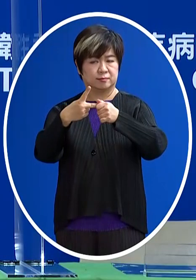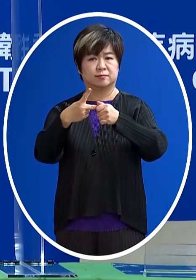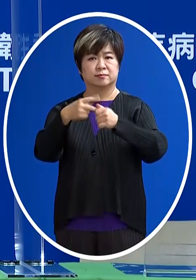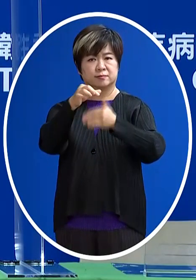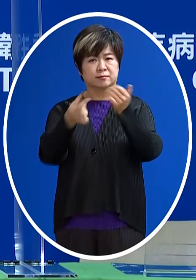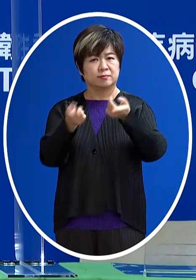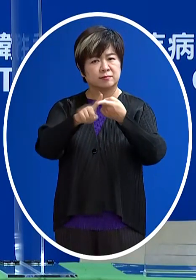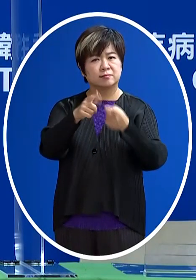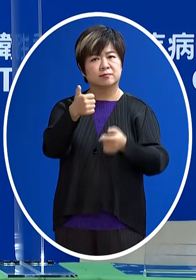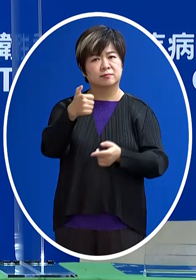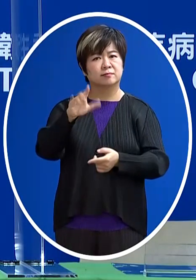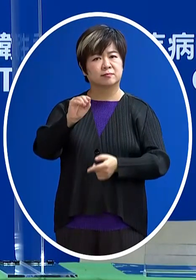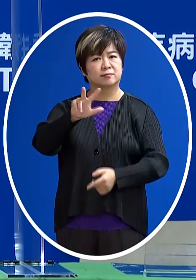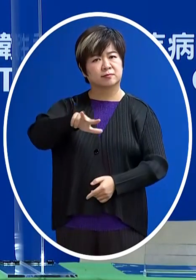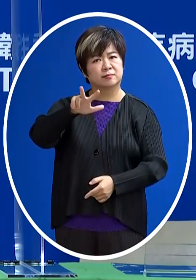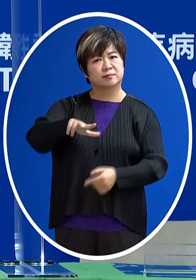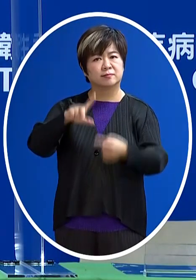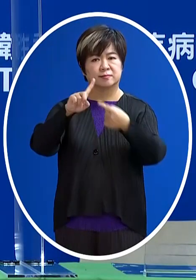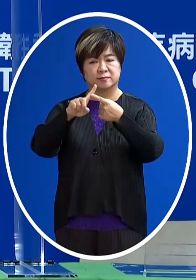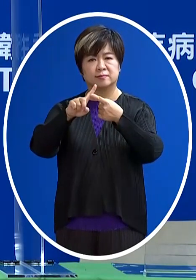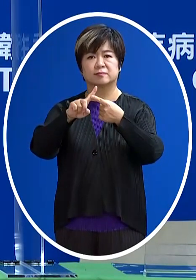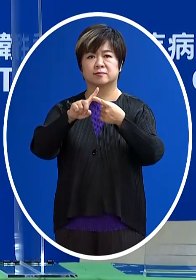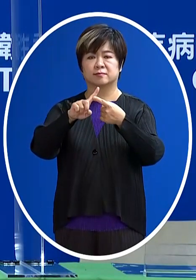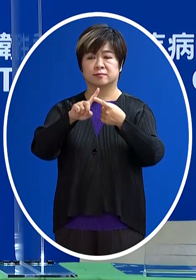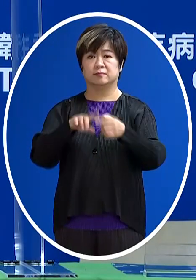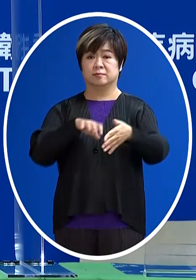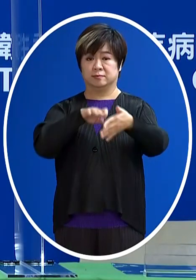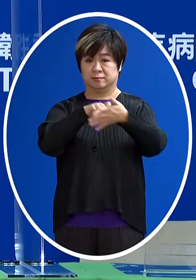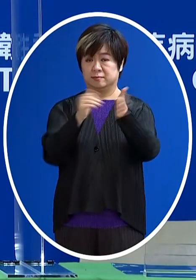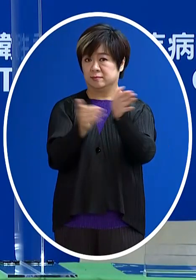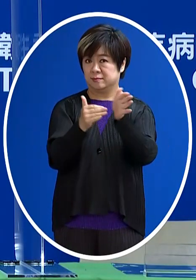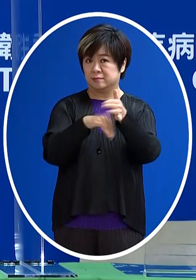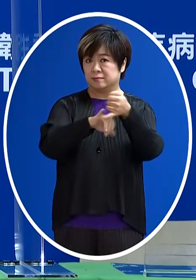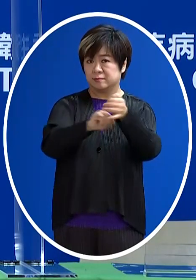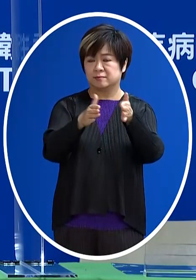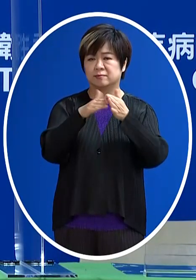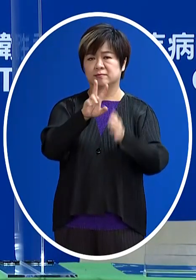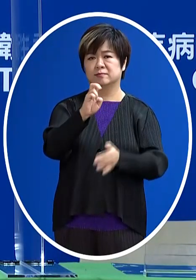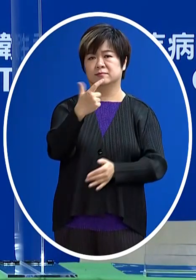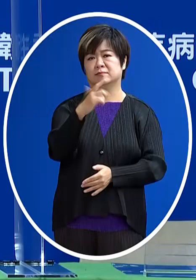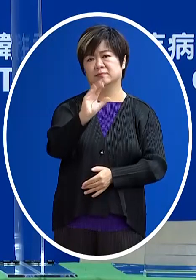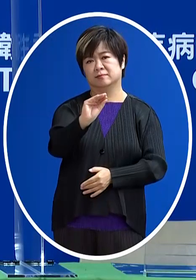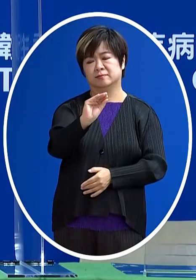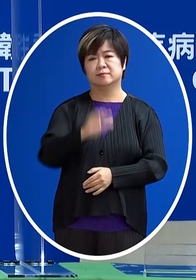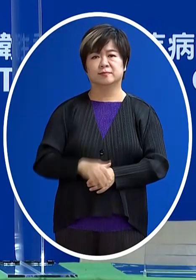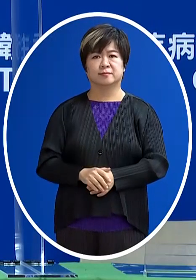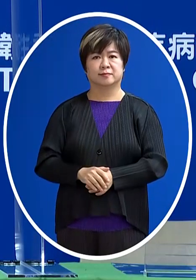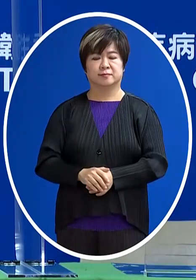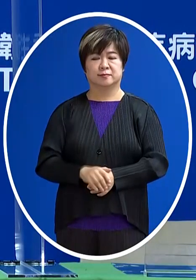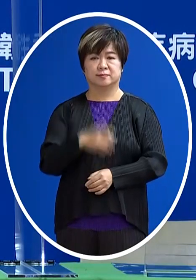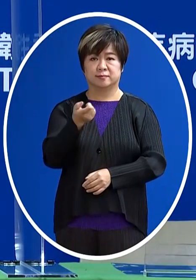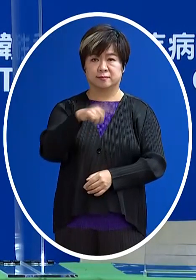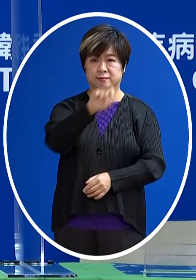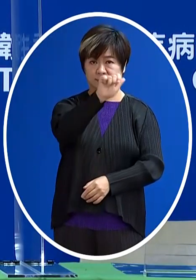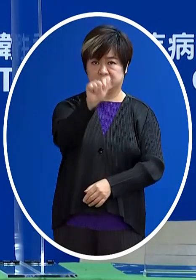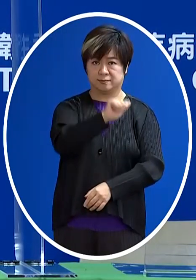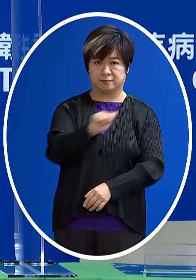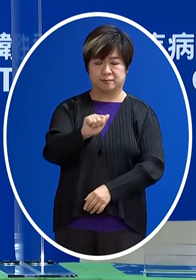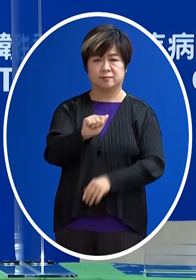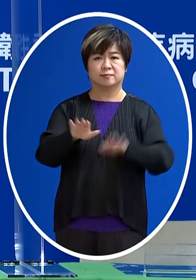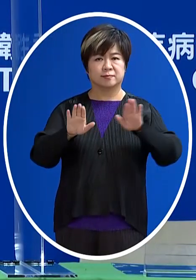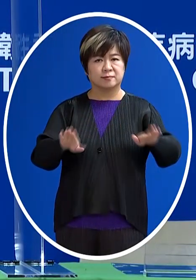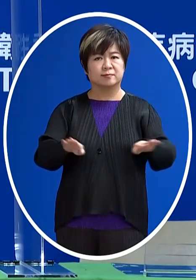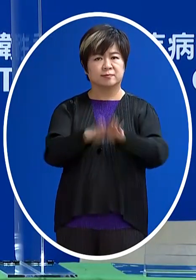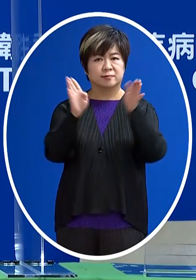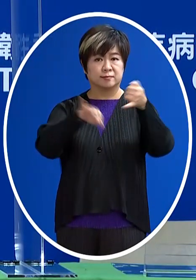合资格的557000人，完成预约人数是26万、哦。那另外 AD 今天开始